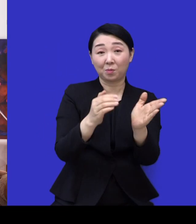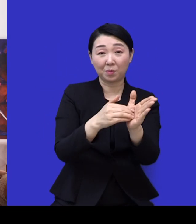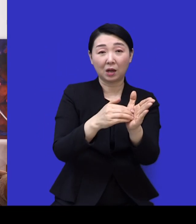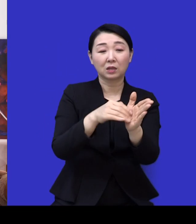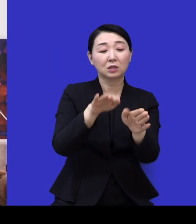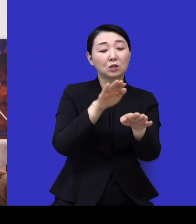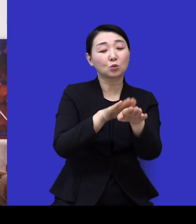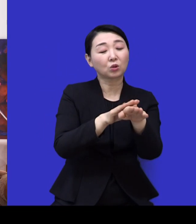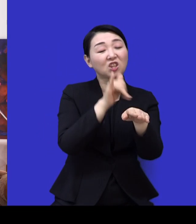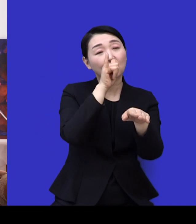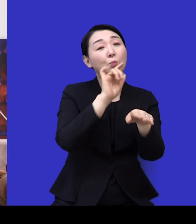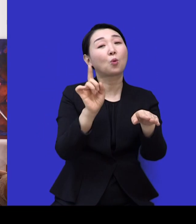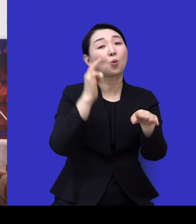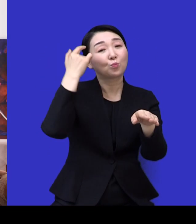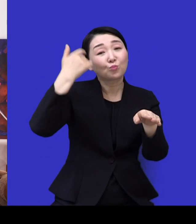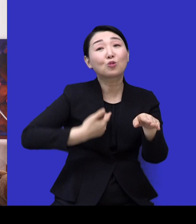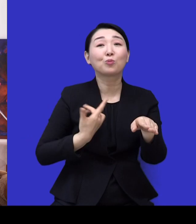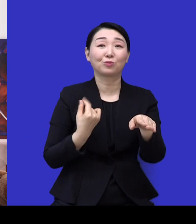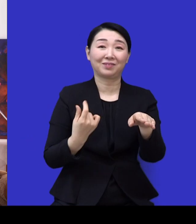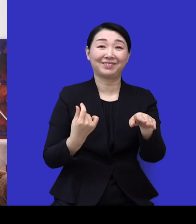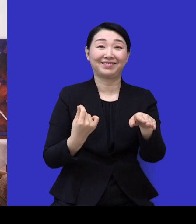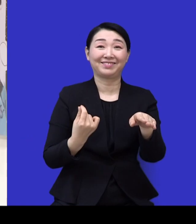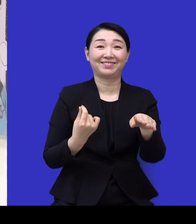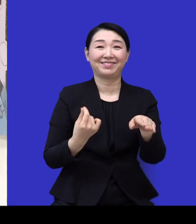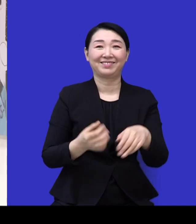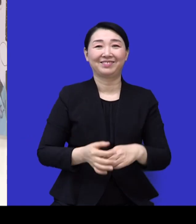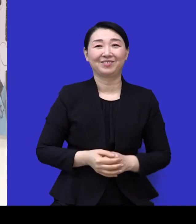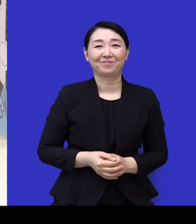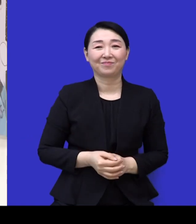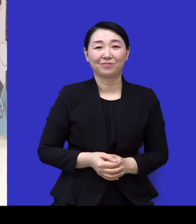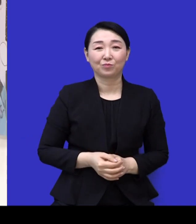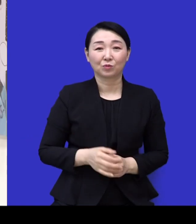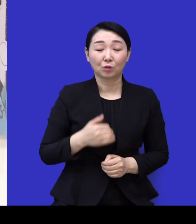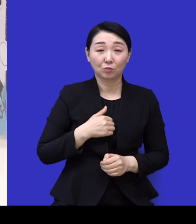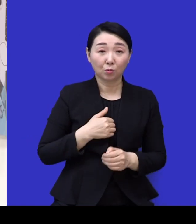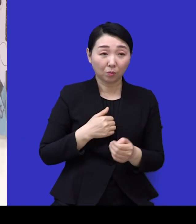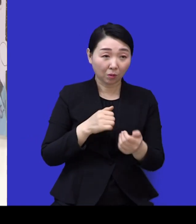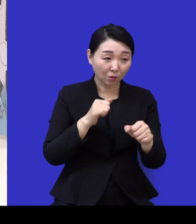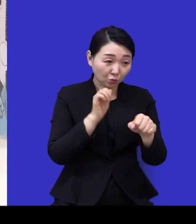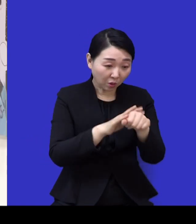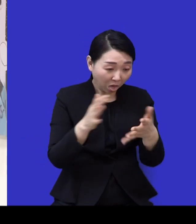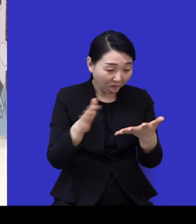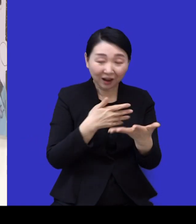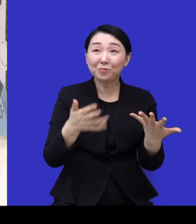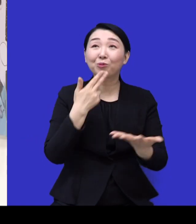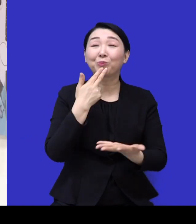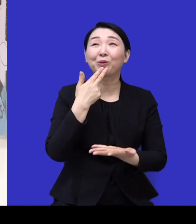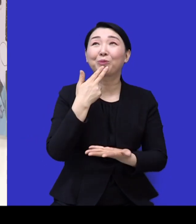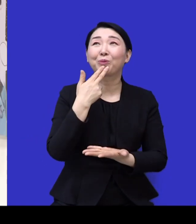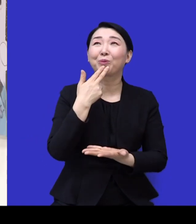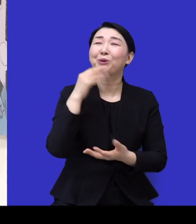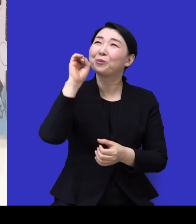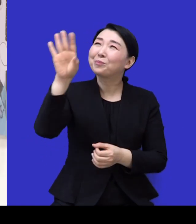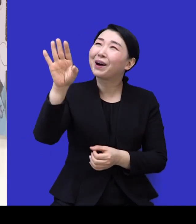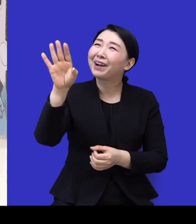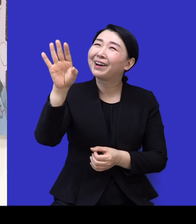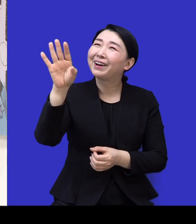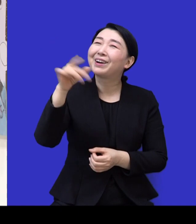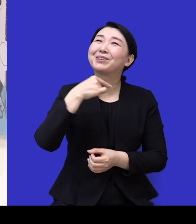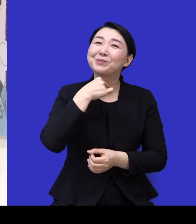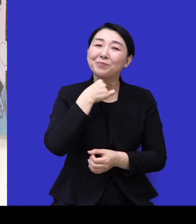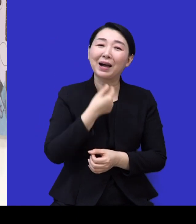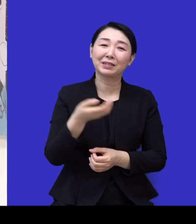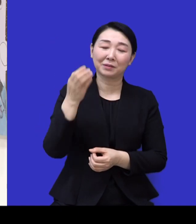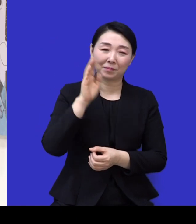게 뭐냐? 네 손에 있는 게 뭐냐? 이렇게 물어보시는 것 같았어요. 근데 네. 저 아무것도 없잖아요. 라고 얘기를 하는데 저희 아이가 이제